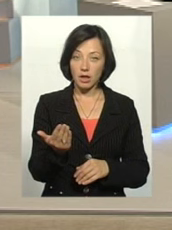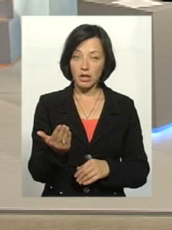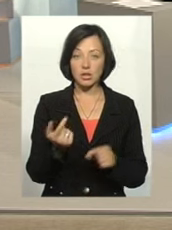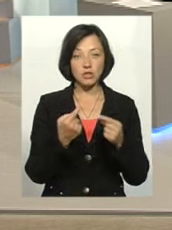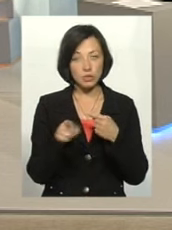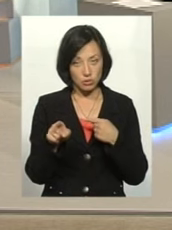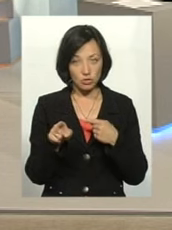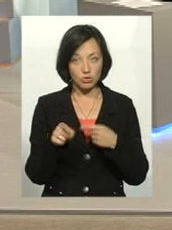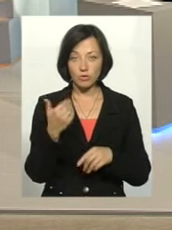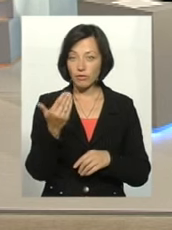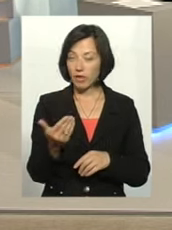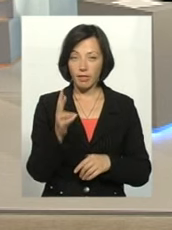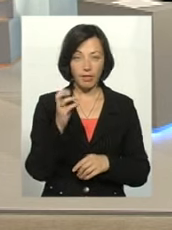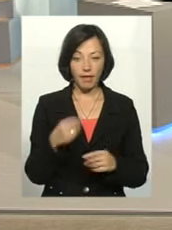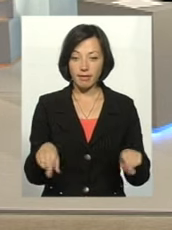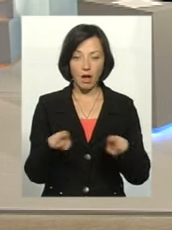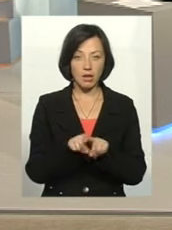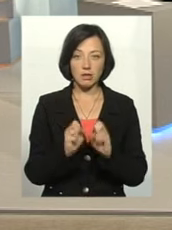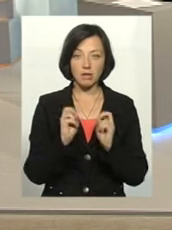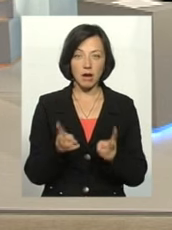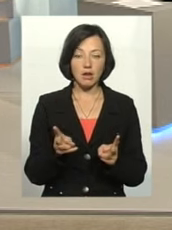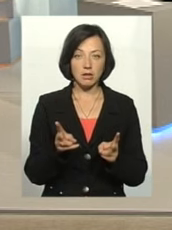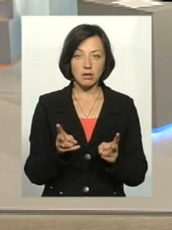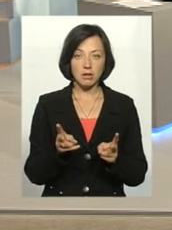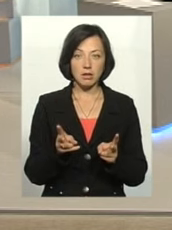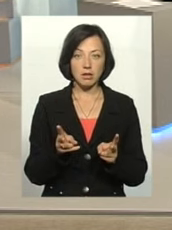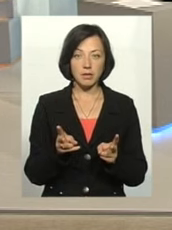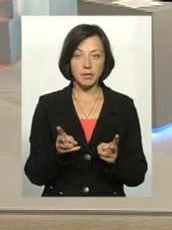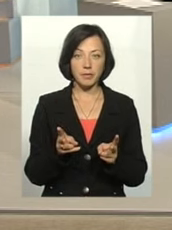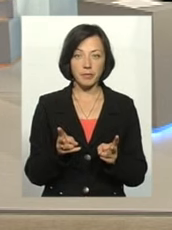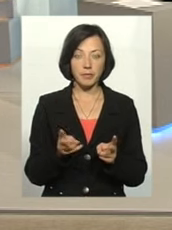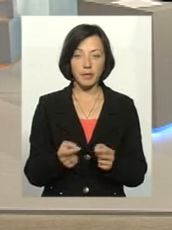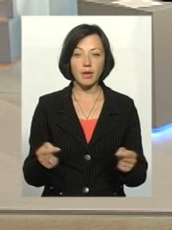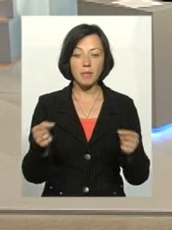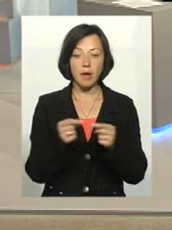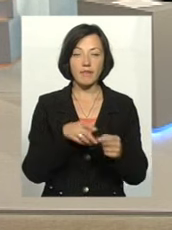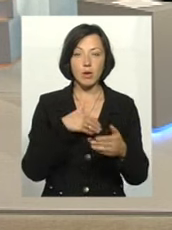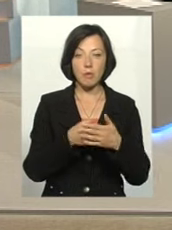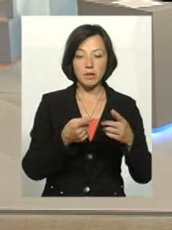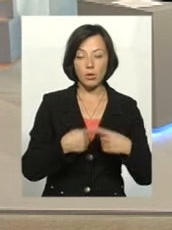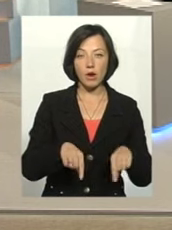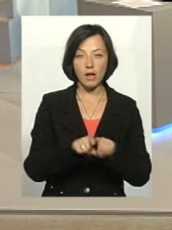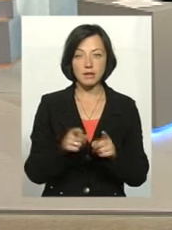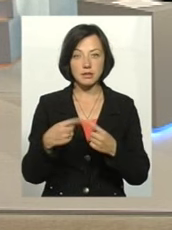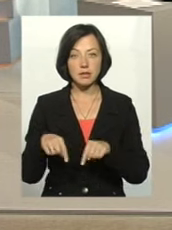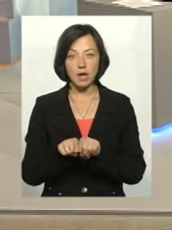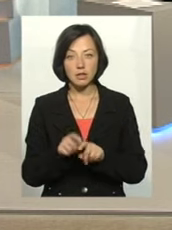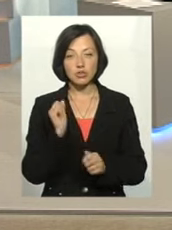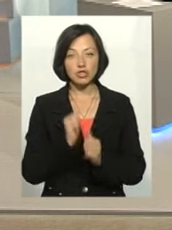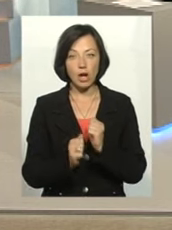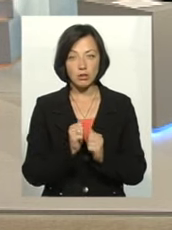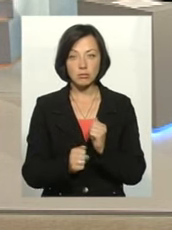інші, що ви не такі, як певні громадські організації, які досить